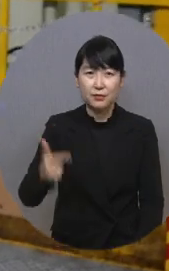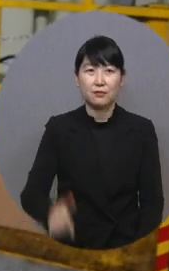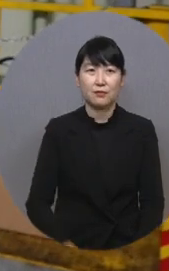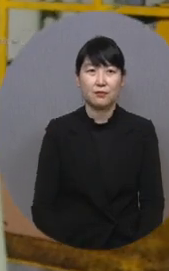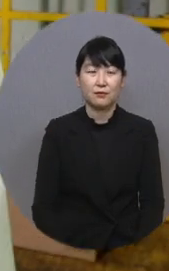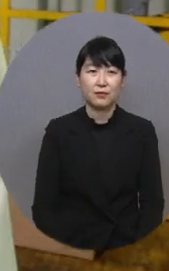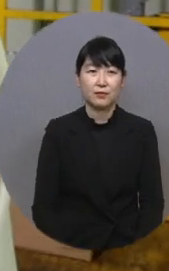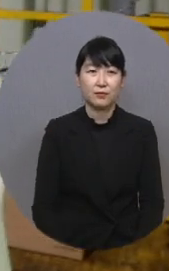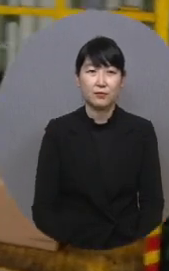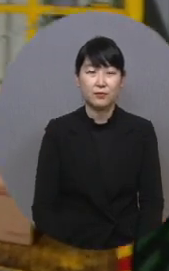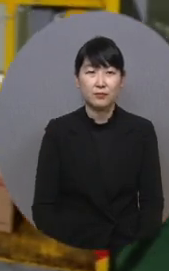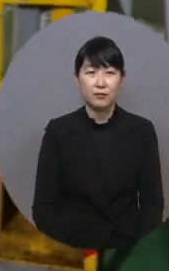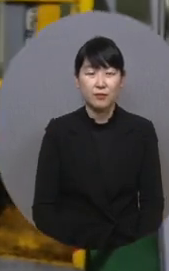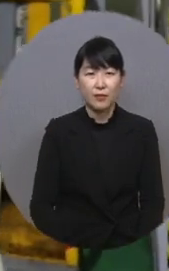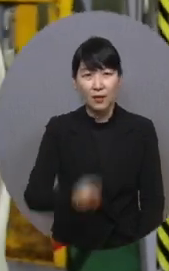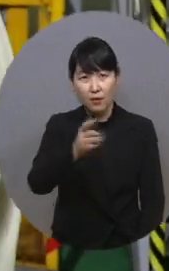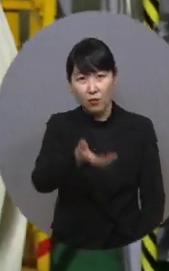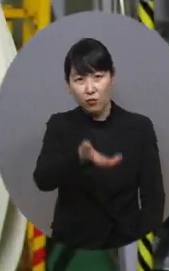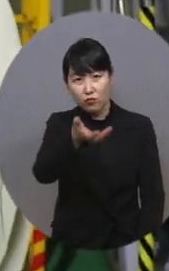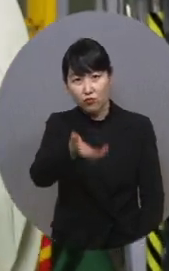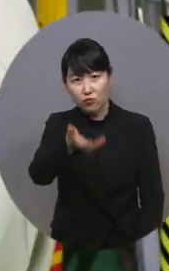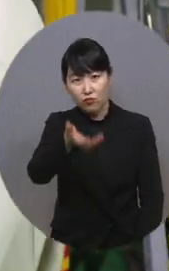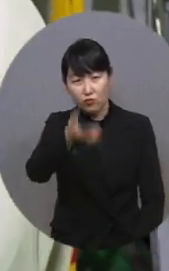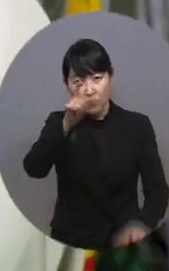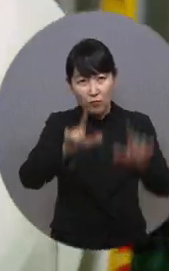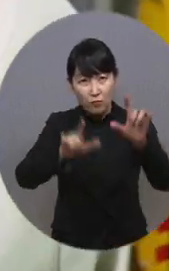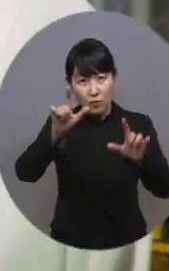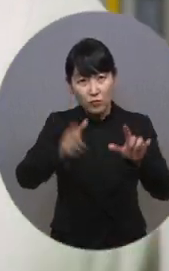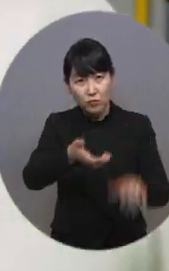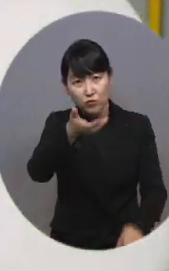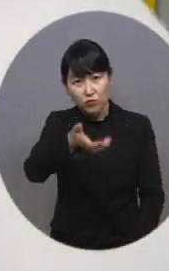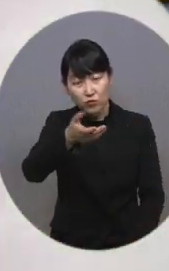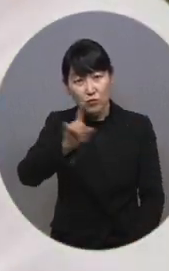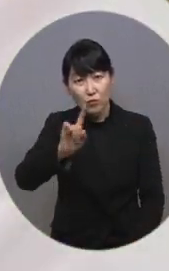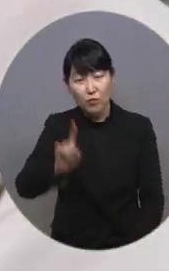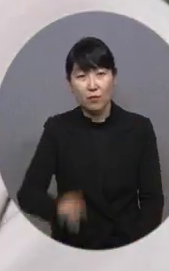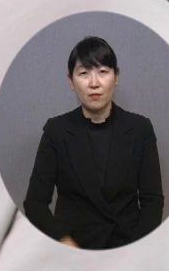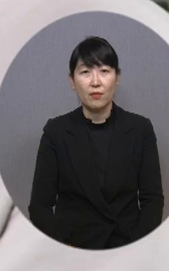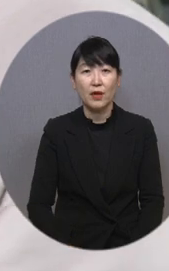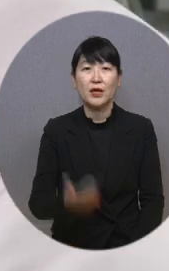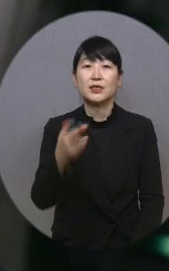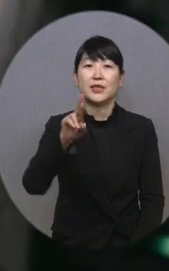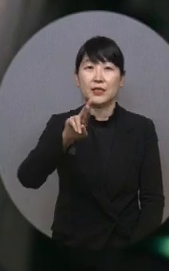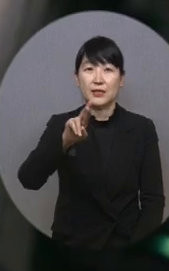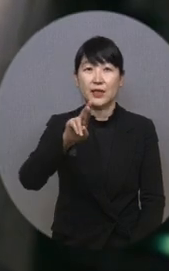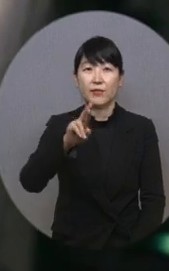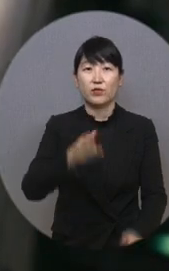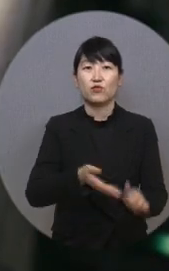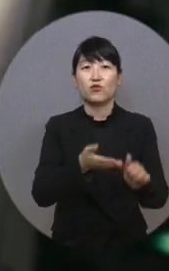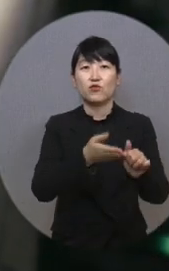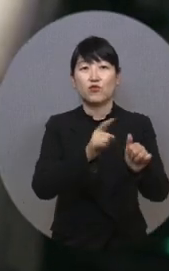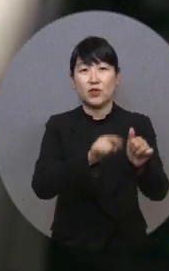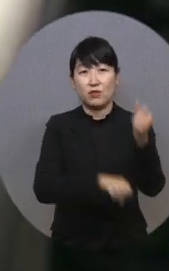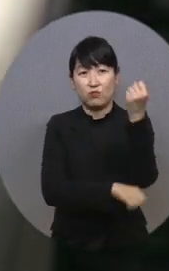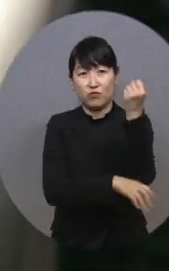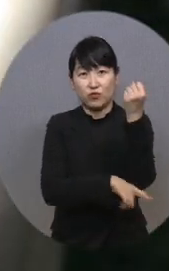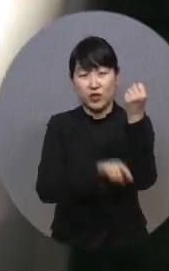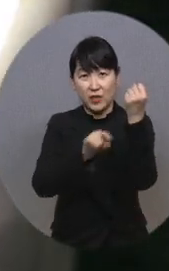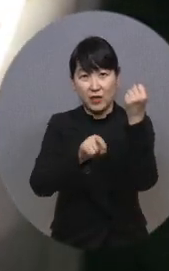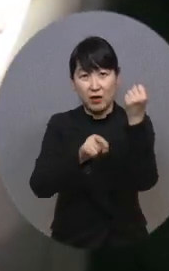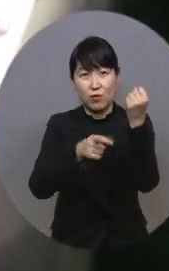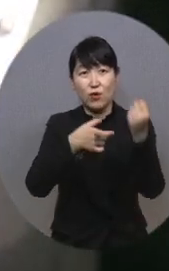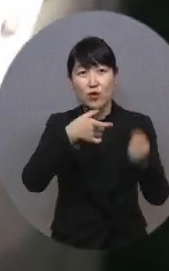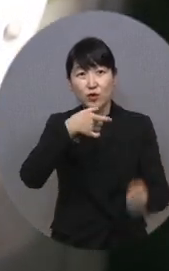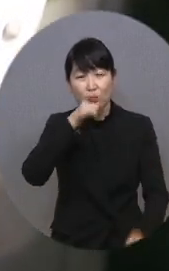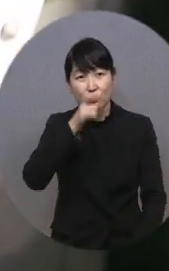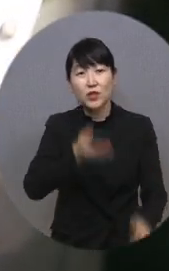여기 안에 뭐가 동동 떠다녀요. 네네, 이게 요기, 뭐예요? 이게 산삼 배양근입니다. 우와~ 액체가 바로 배양액입니다.